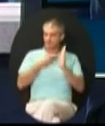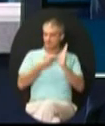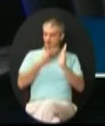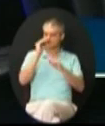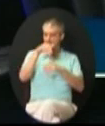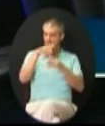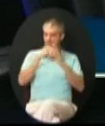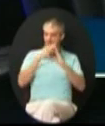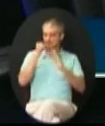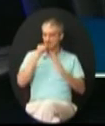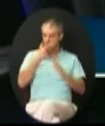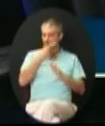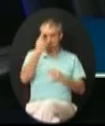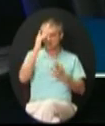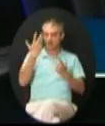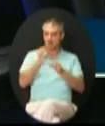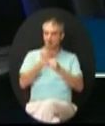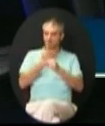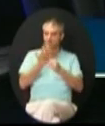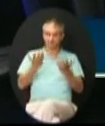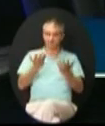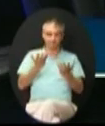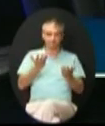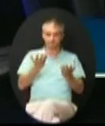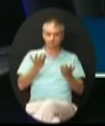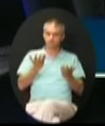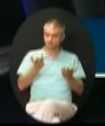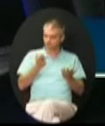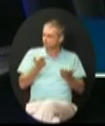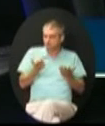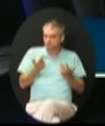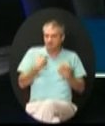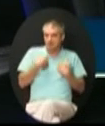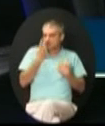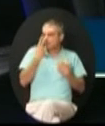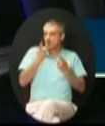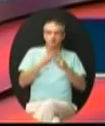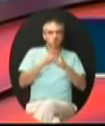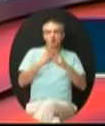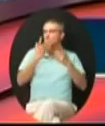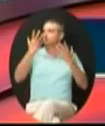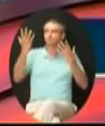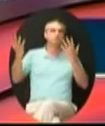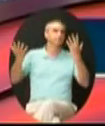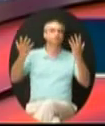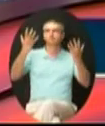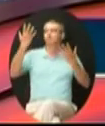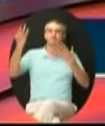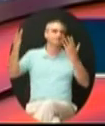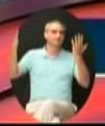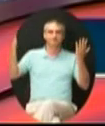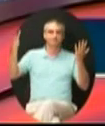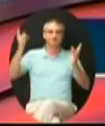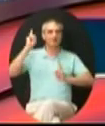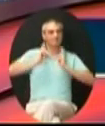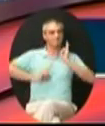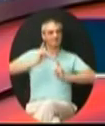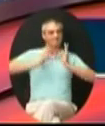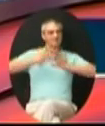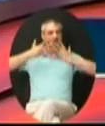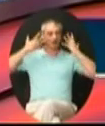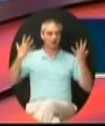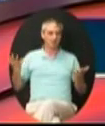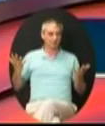נכון. פעמים. יודע איך הדבר הזה עובד. זה, לנו זה נראה כאילו, זה מדובר באיזה מין מפעל